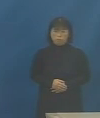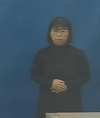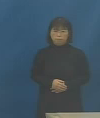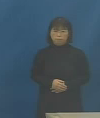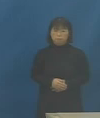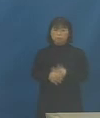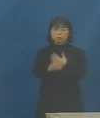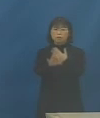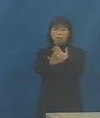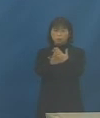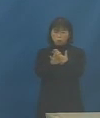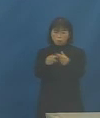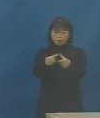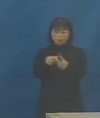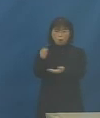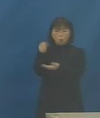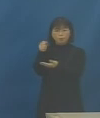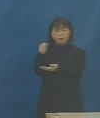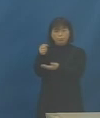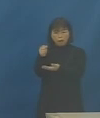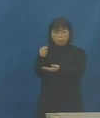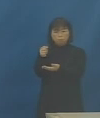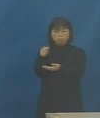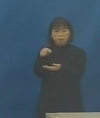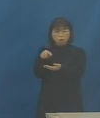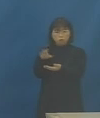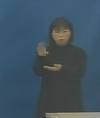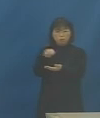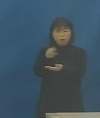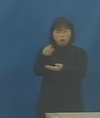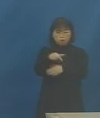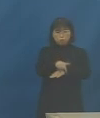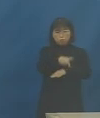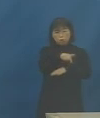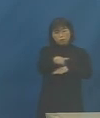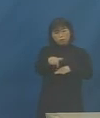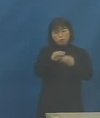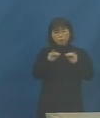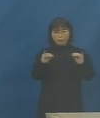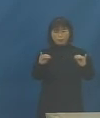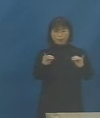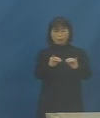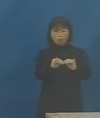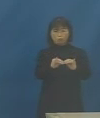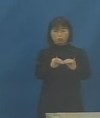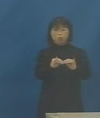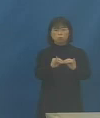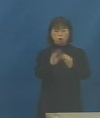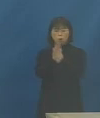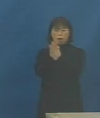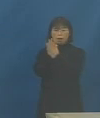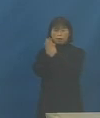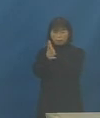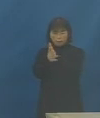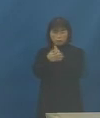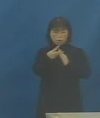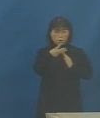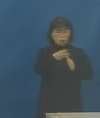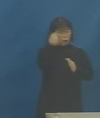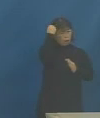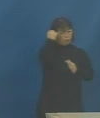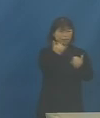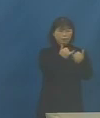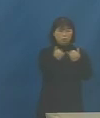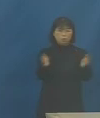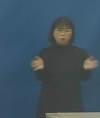例えばの日本遺産というものをですね活用するプロジェクトチームこれはの健闘三朝町とで合同で